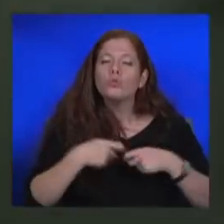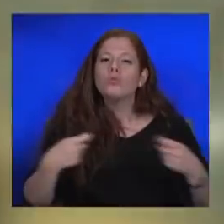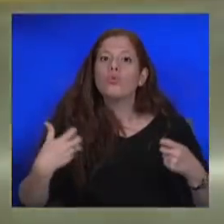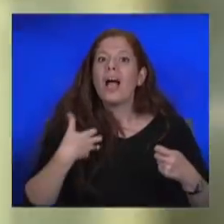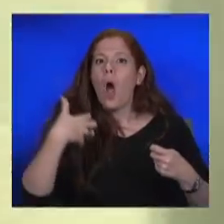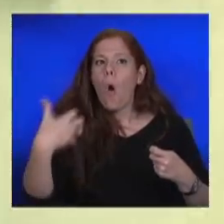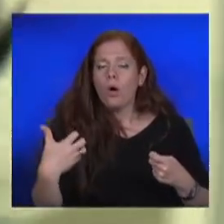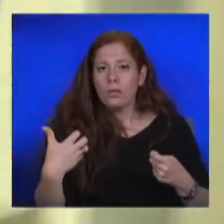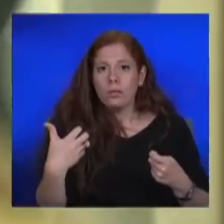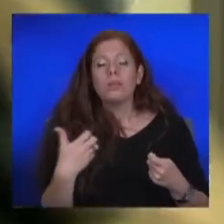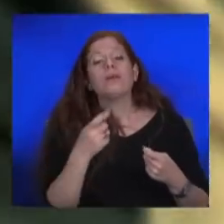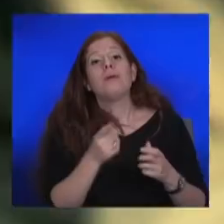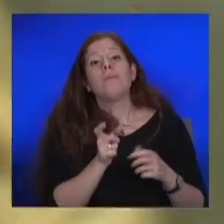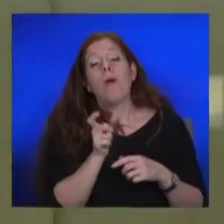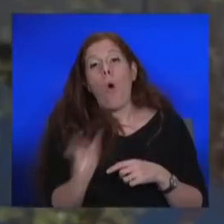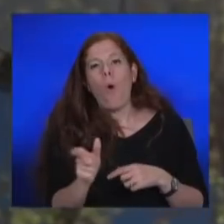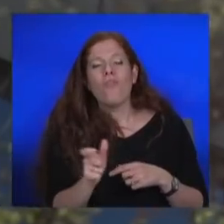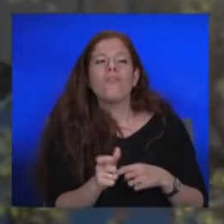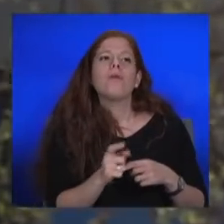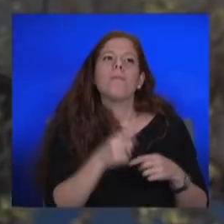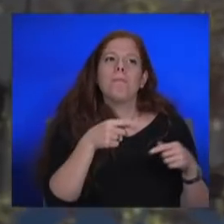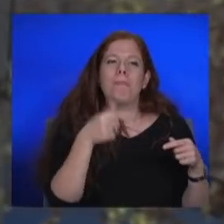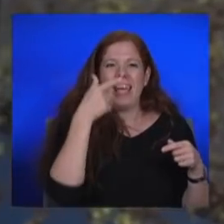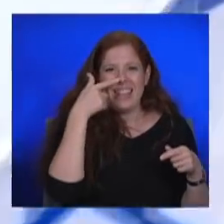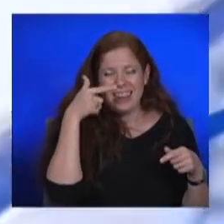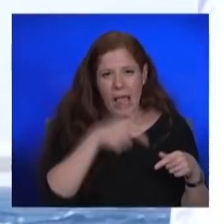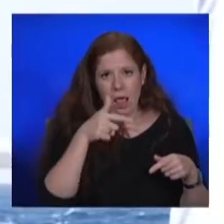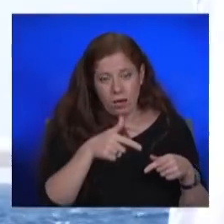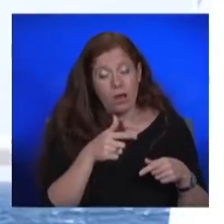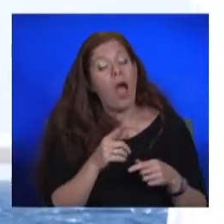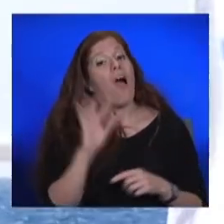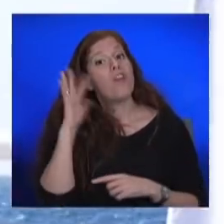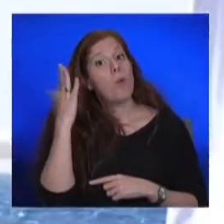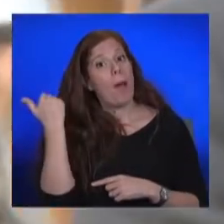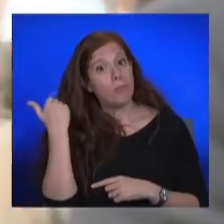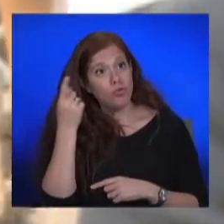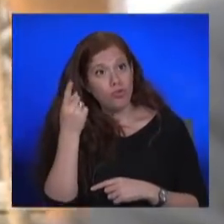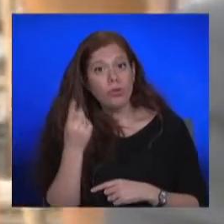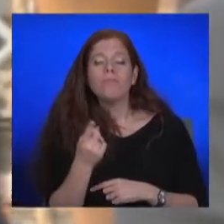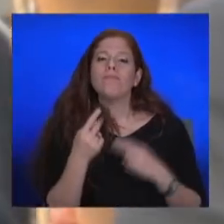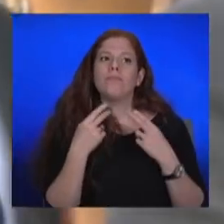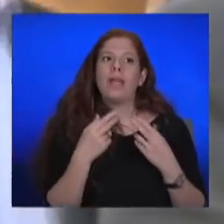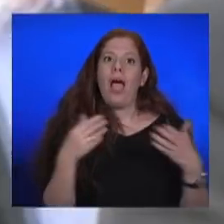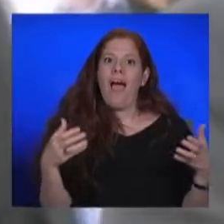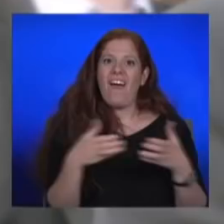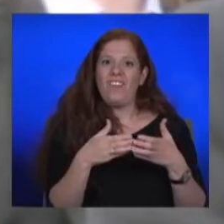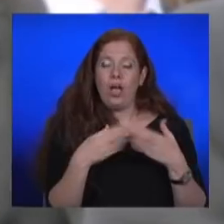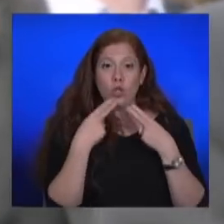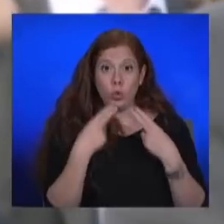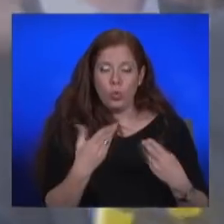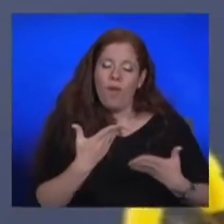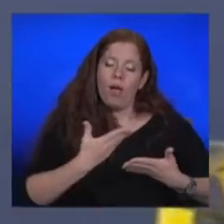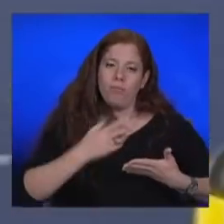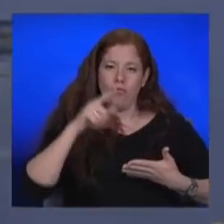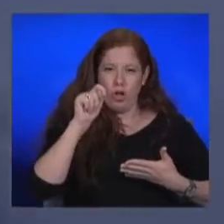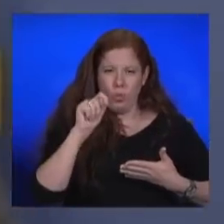דלק קידוחים. אבל ביום חמישי קיבלה החברה של תשובה בשורה טובה. מדינת ישראל החליטה